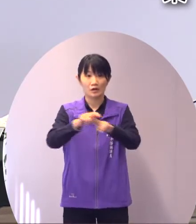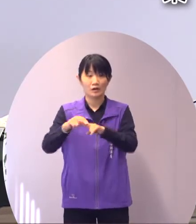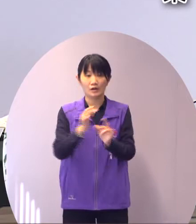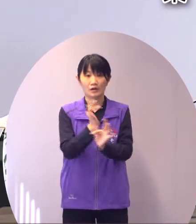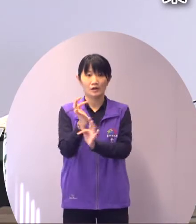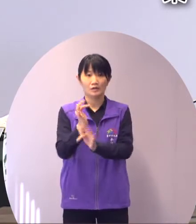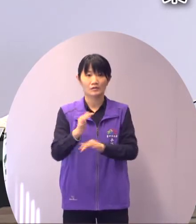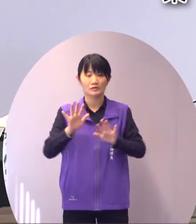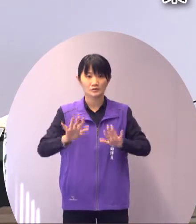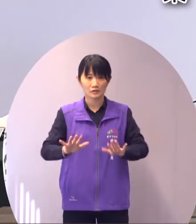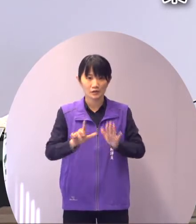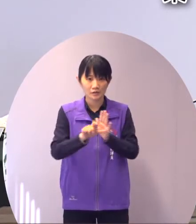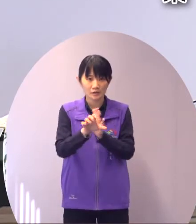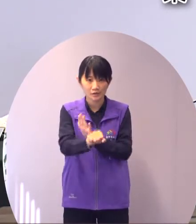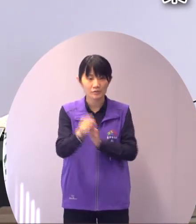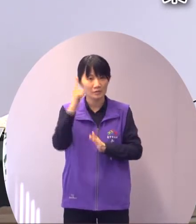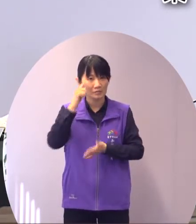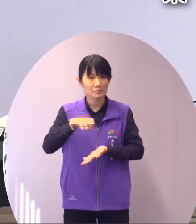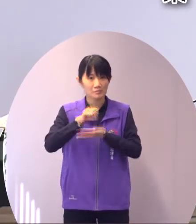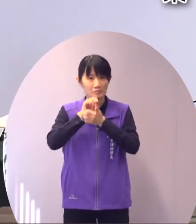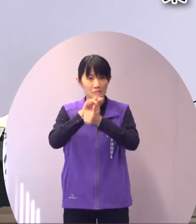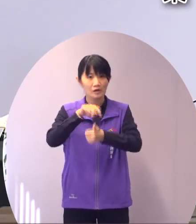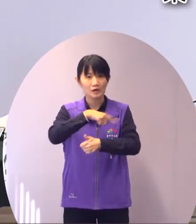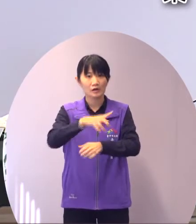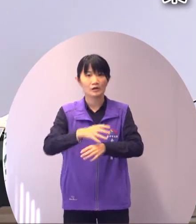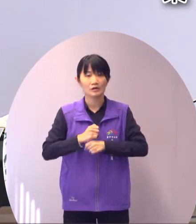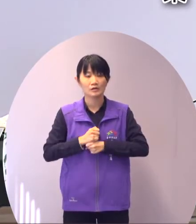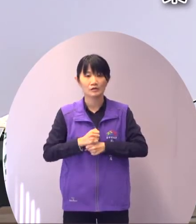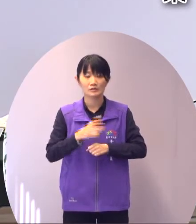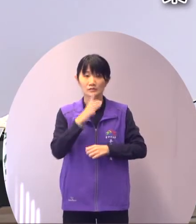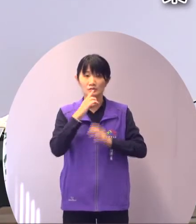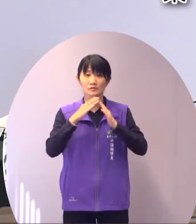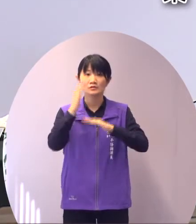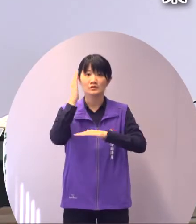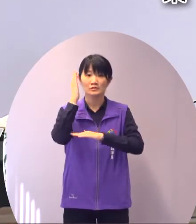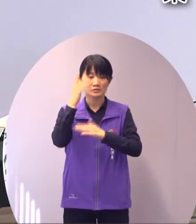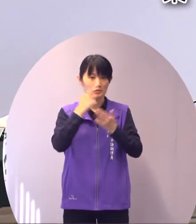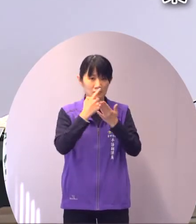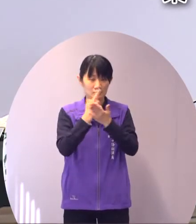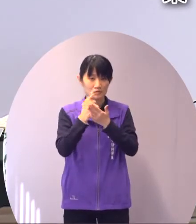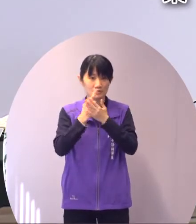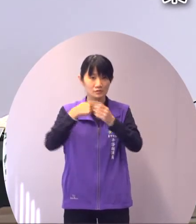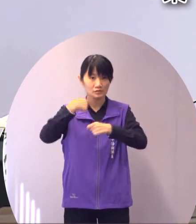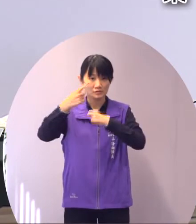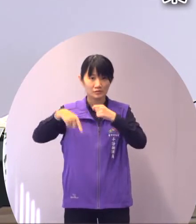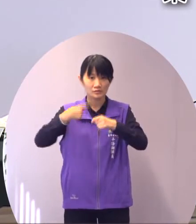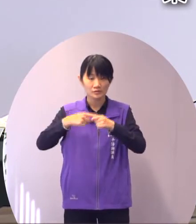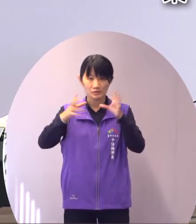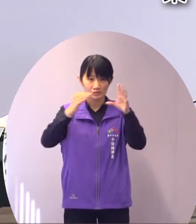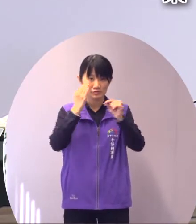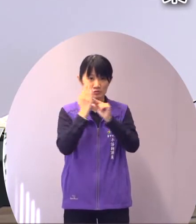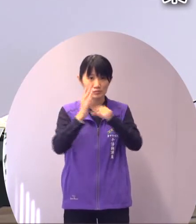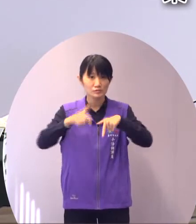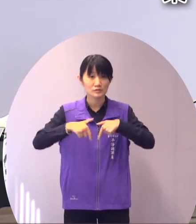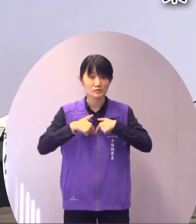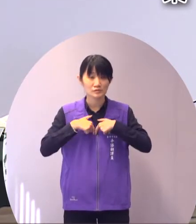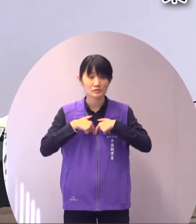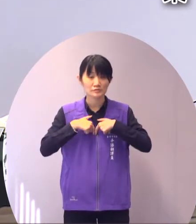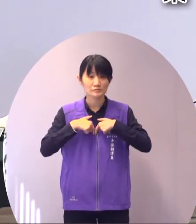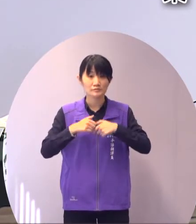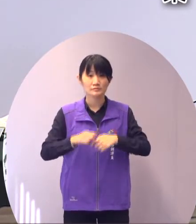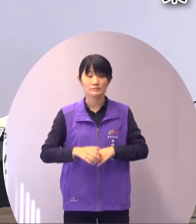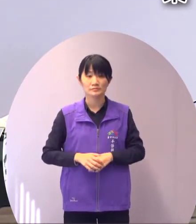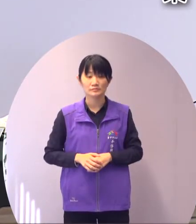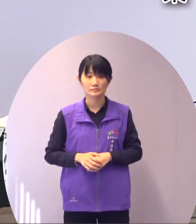机会也要提醒大家哈。我们台中市政府每年我们资讯中心都会